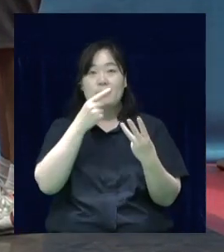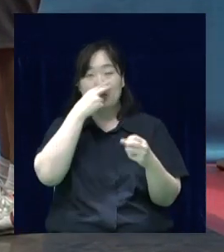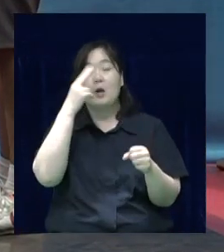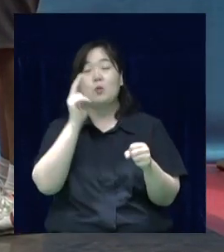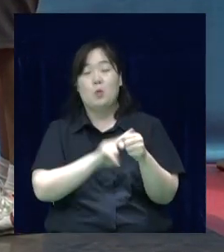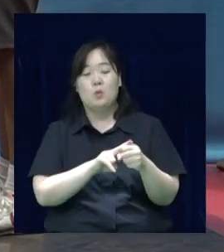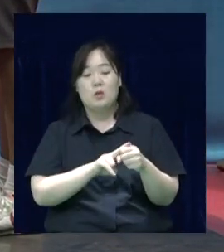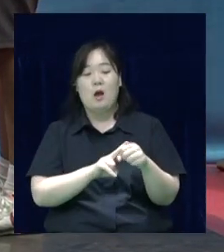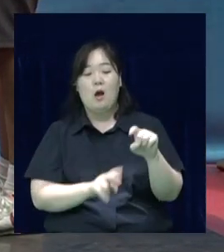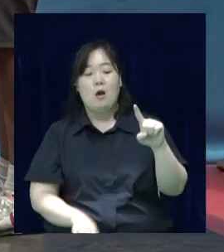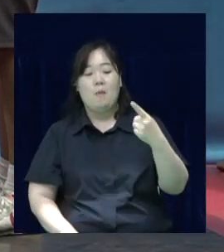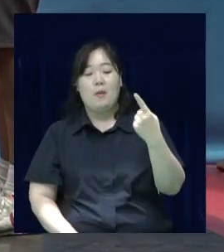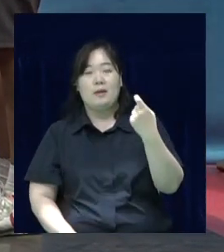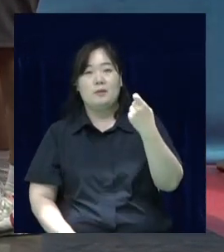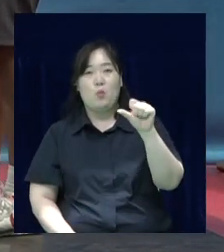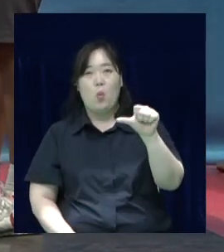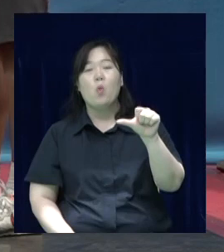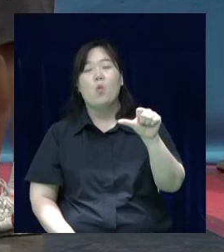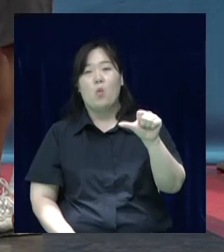파워리프팅은 115kg입니다.